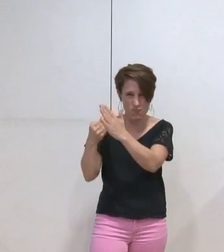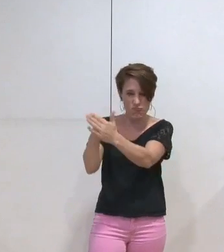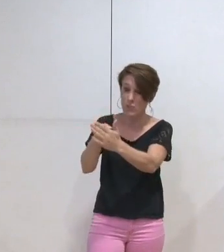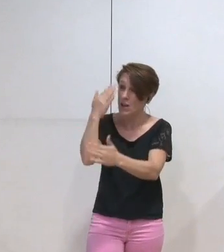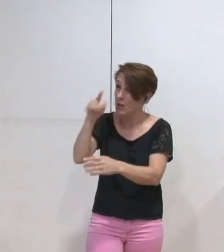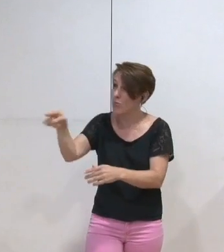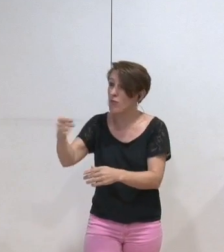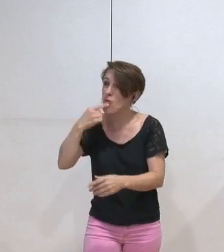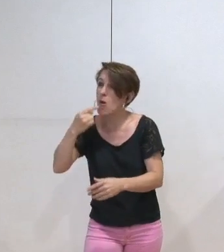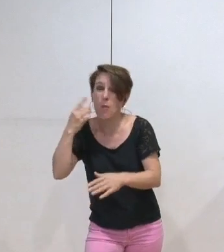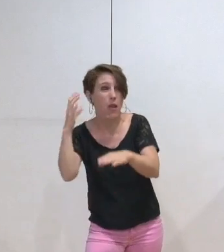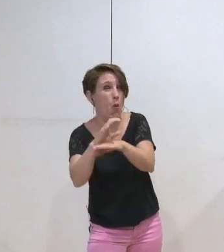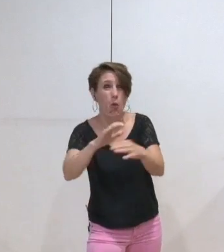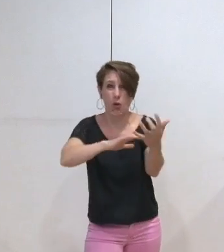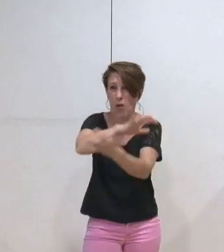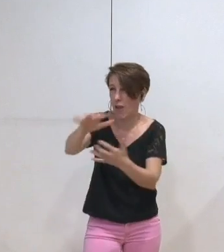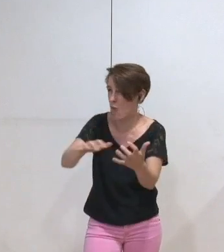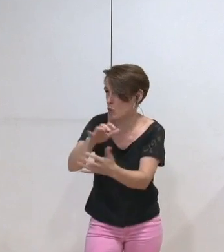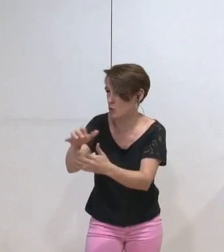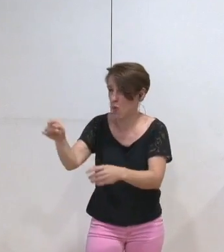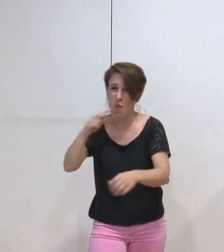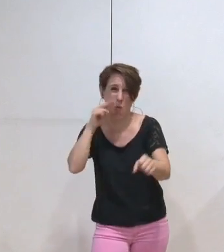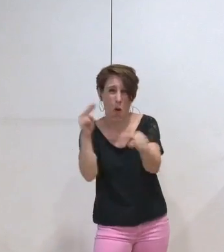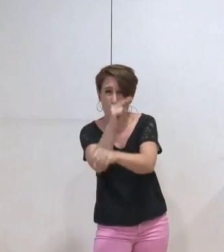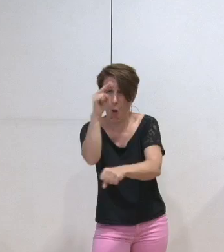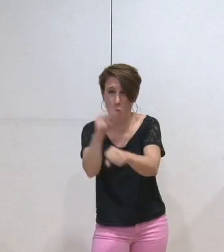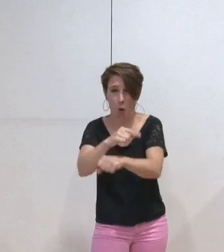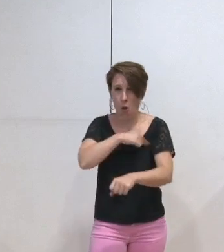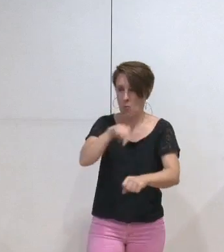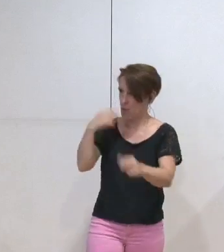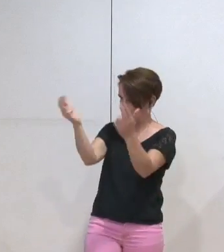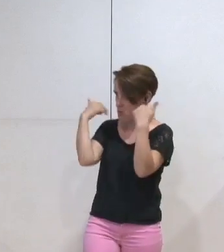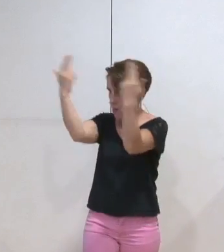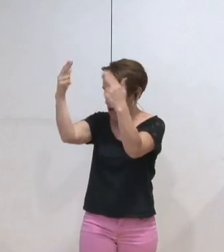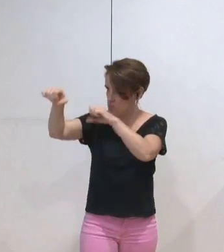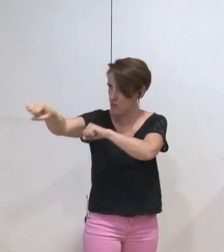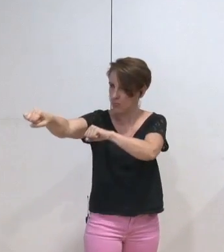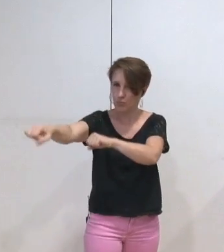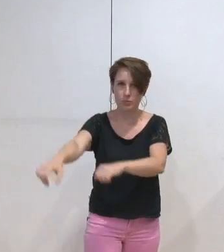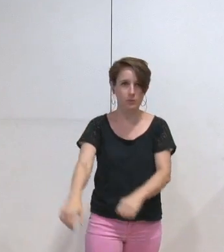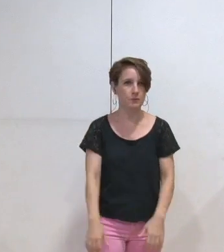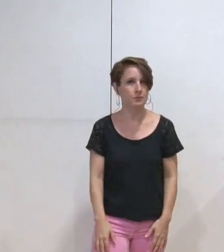cont révolutionnaires aussi scandaleux et aussi outrageants je vous remercie